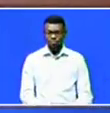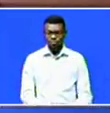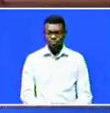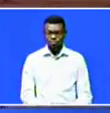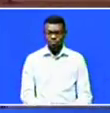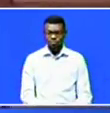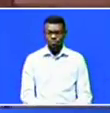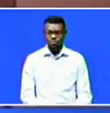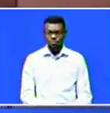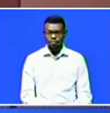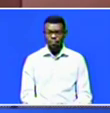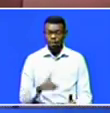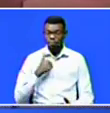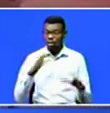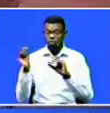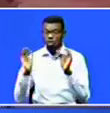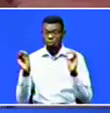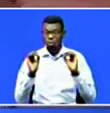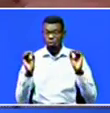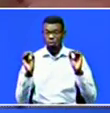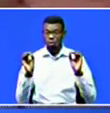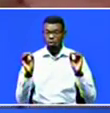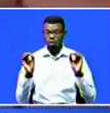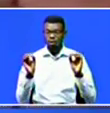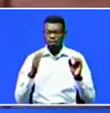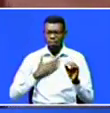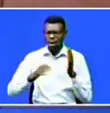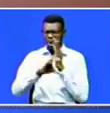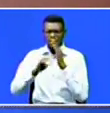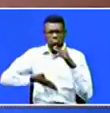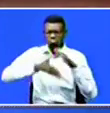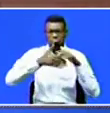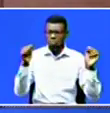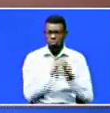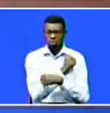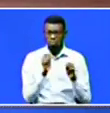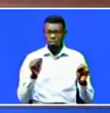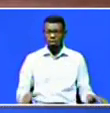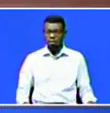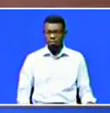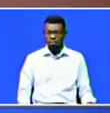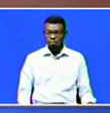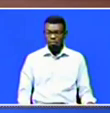My friend, I'm not going. You cannot take me from my country by force. Yes, so